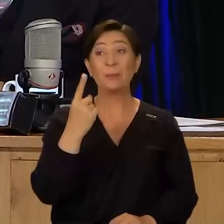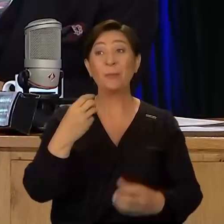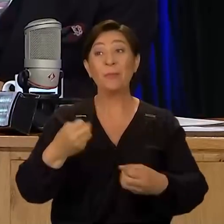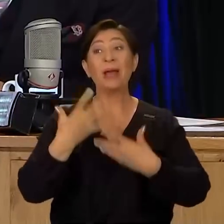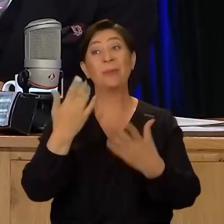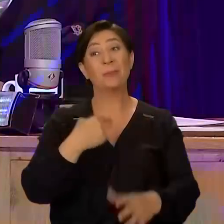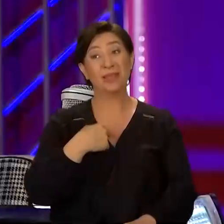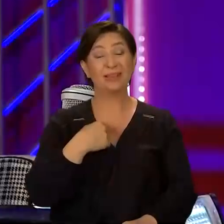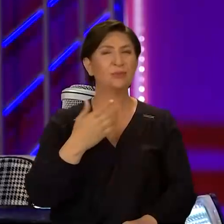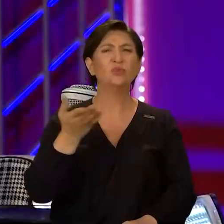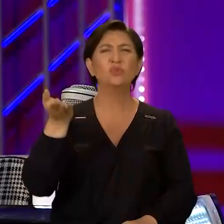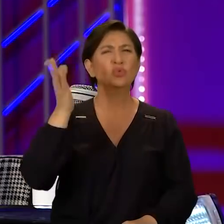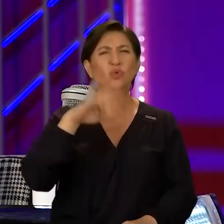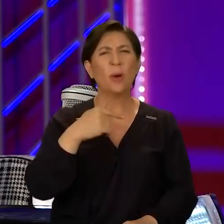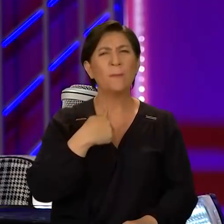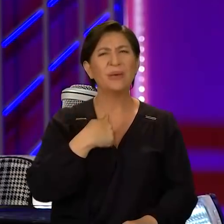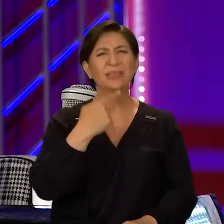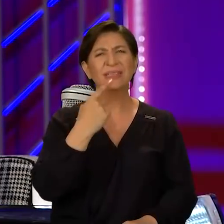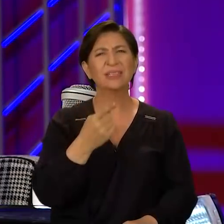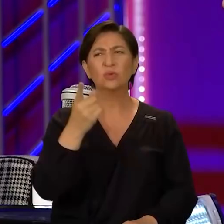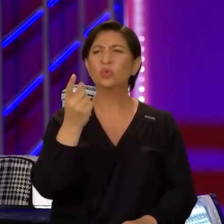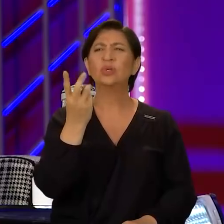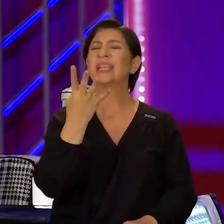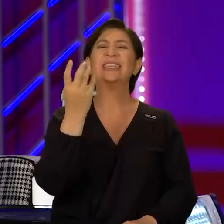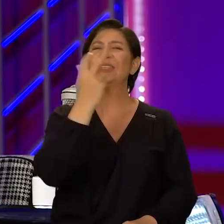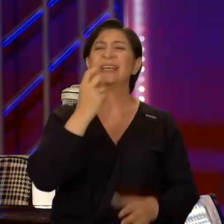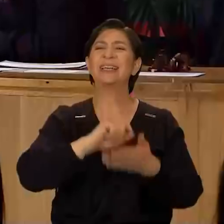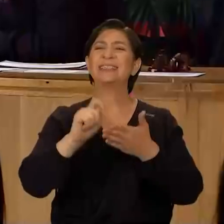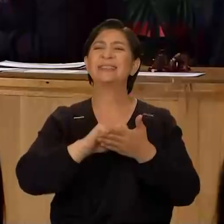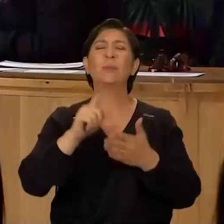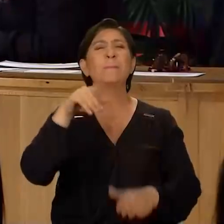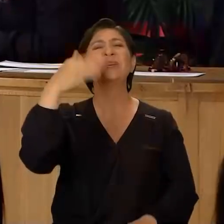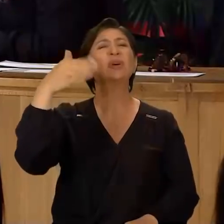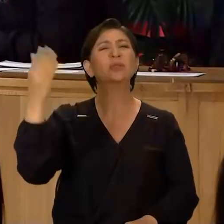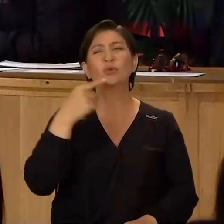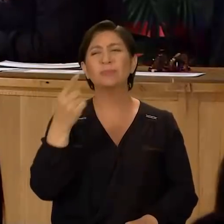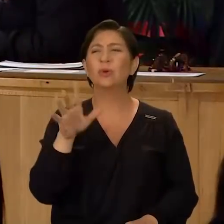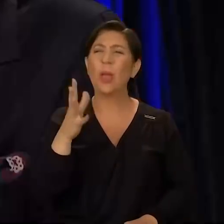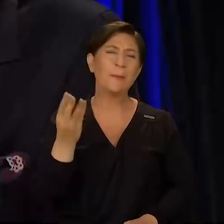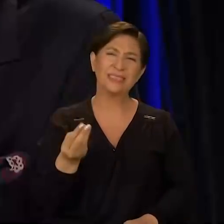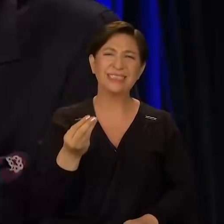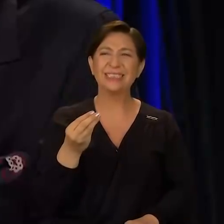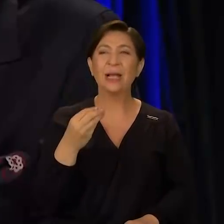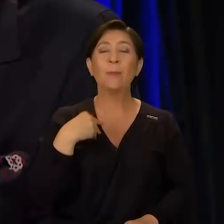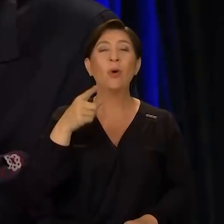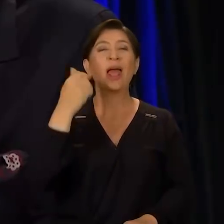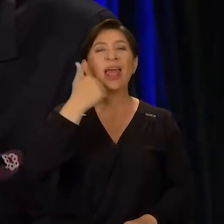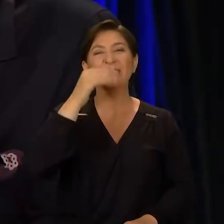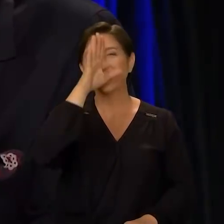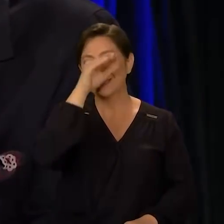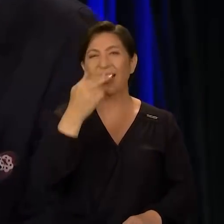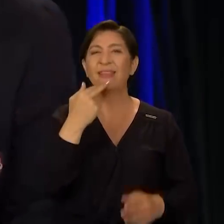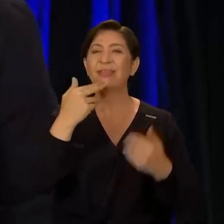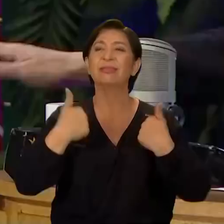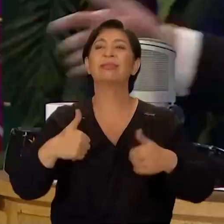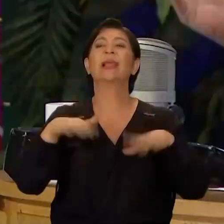Bırakma yani beni ama diye. sonradan bana dedin ki sana şu kadar şarkı yazdım falan. Sonra belki başkalarına da söylemişsindir aynı şeyleri. Yani Ben öyle sana da yalancı yazdım. sahtekar bir kadın